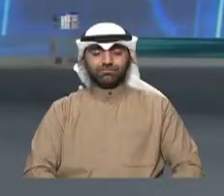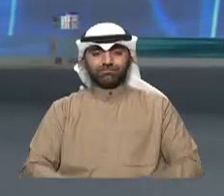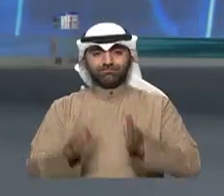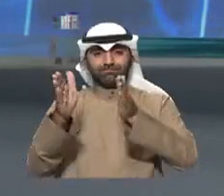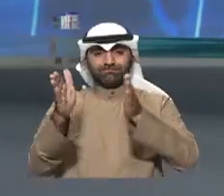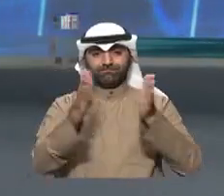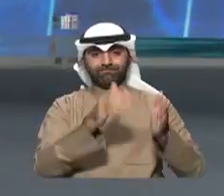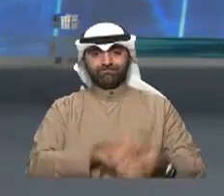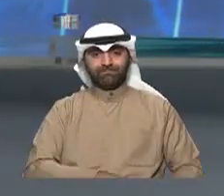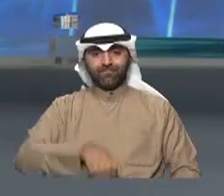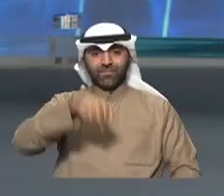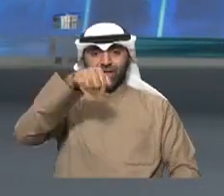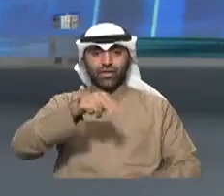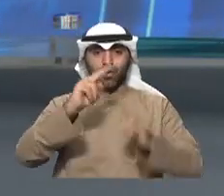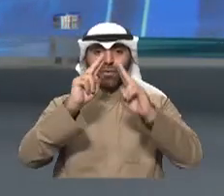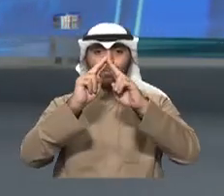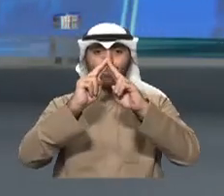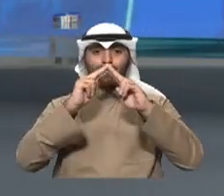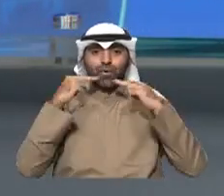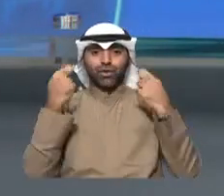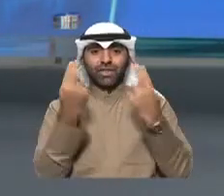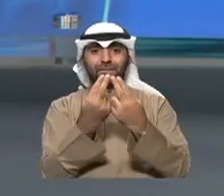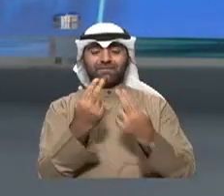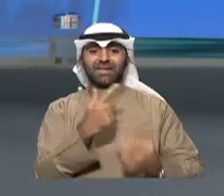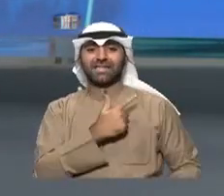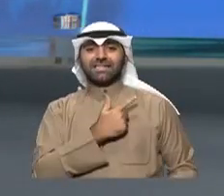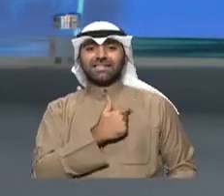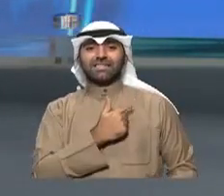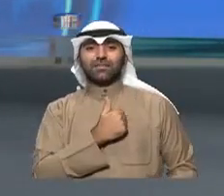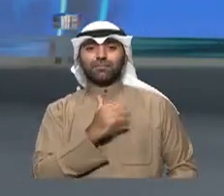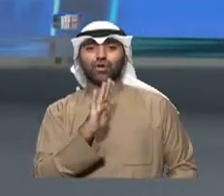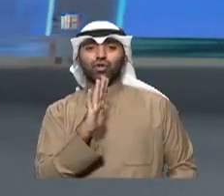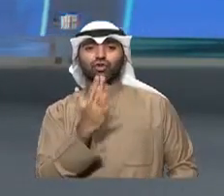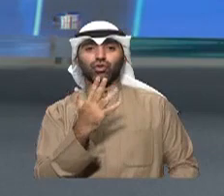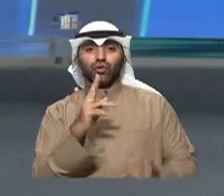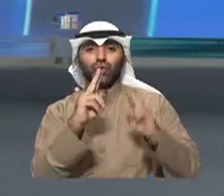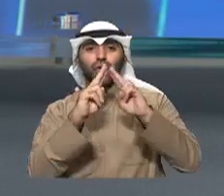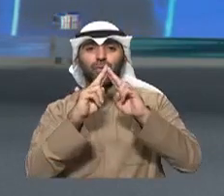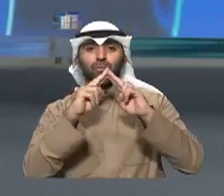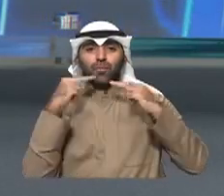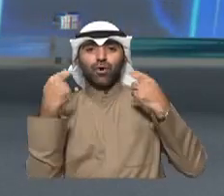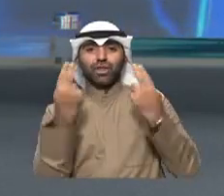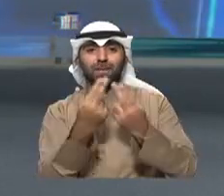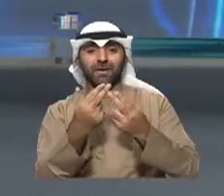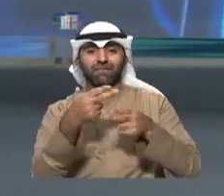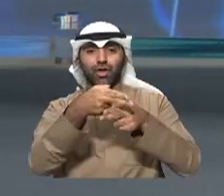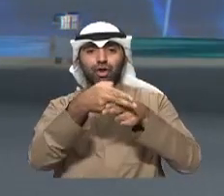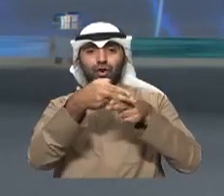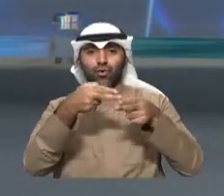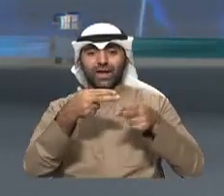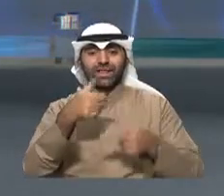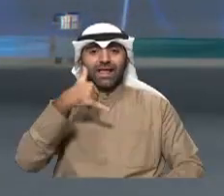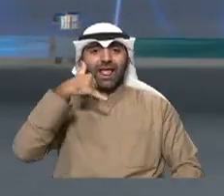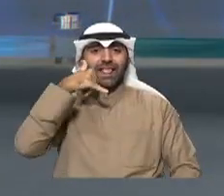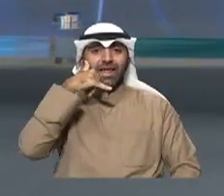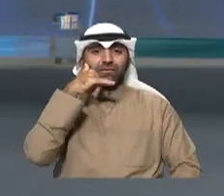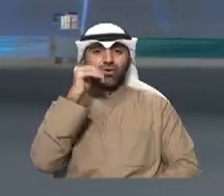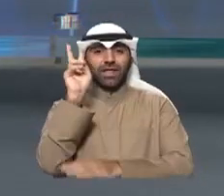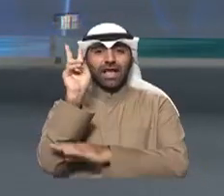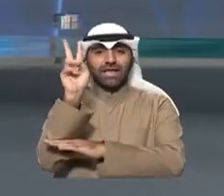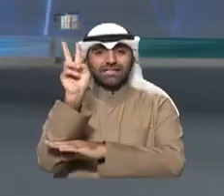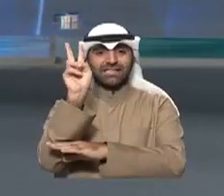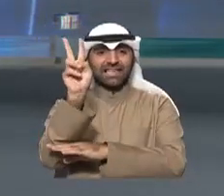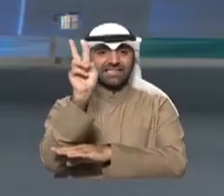يواصل مؤتمر الكويت الرابع لمكافحة الجرائم الإلكترونية أعماله لليوم الثاني والأخير بمشاركة نخبة